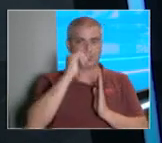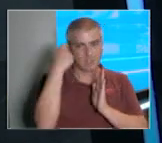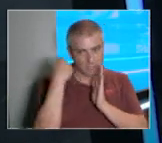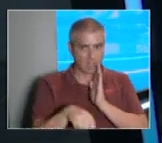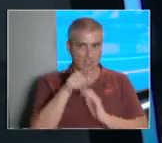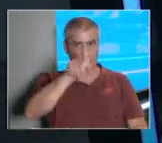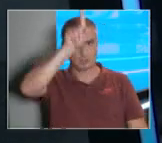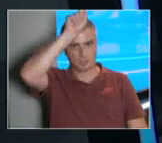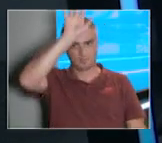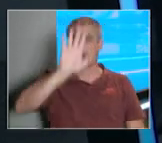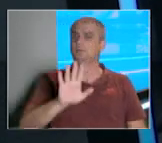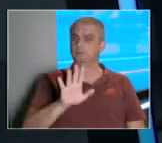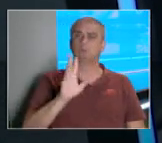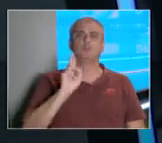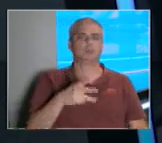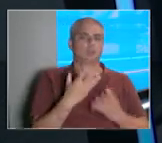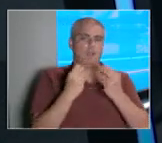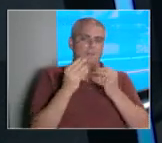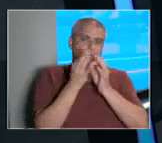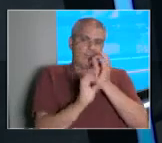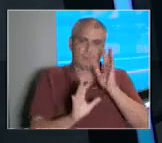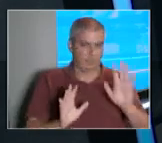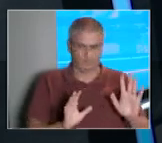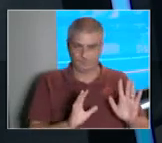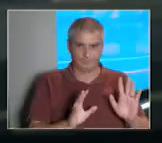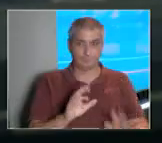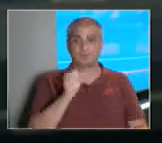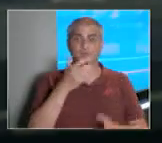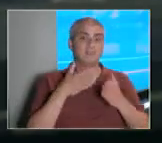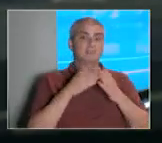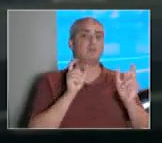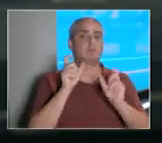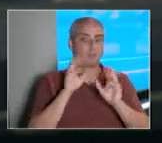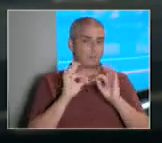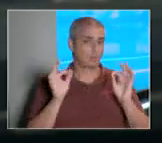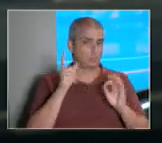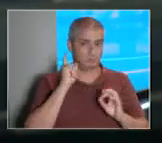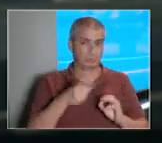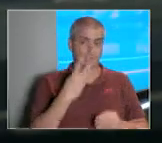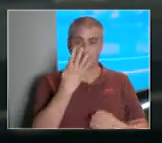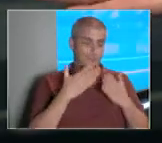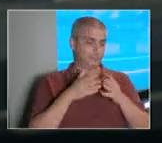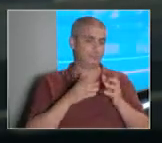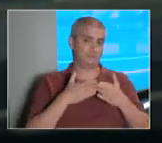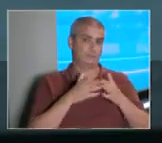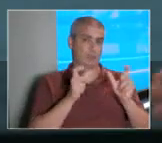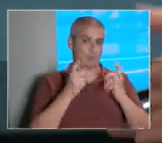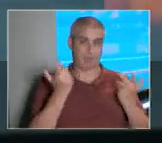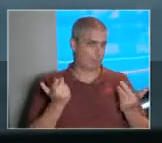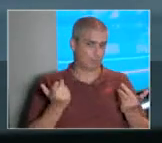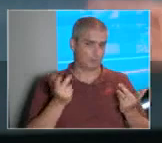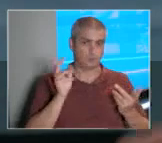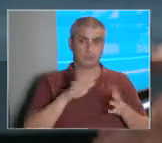דווקא מגרמניה. אז בוא, יש פה כל כך הרבה פרטים. ספינות המגן מתחילות בזה שצריך ארבע ספינות מגן. יש מה